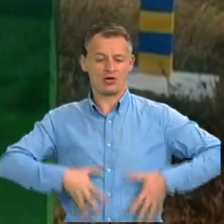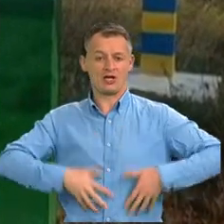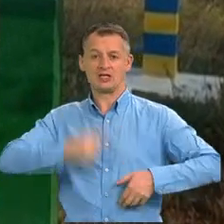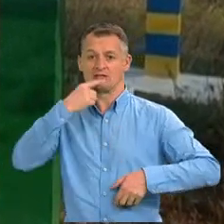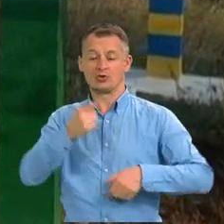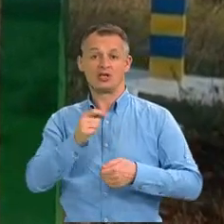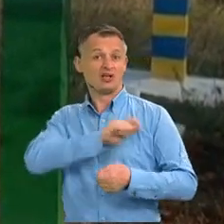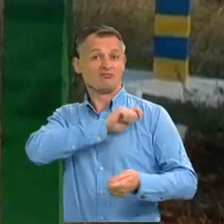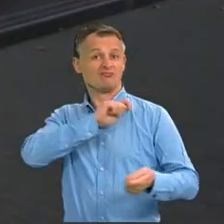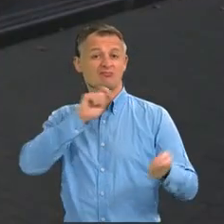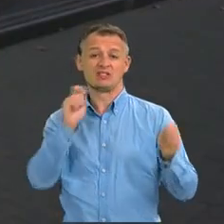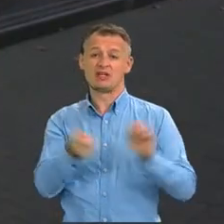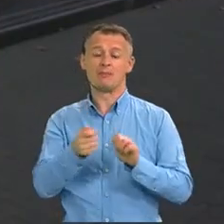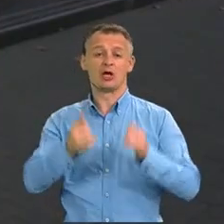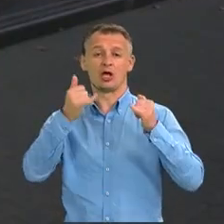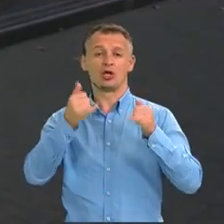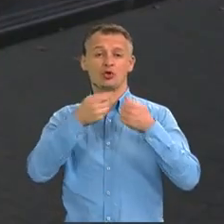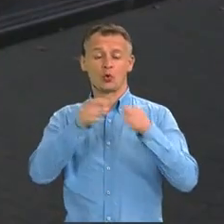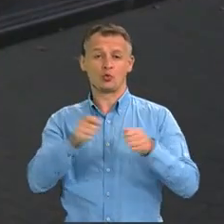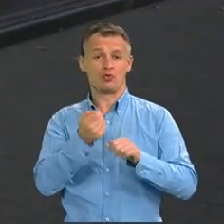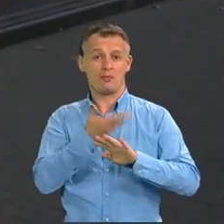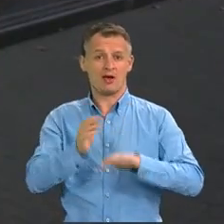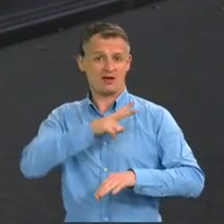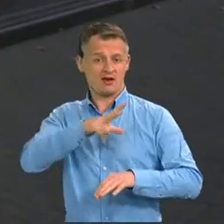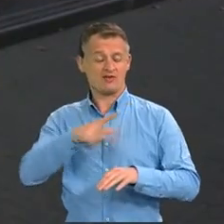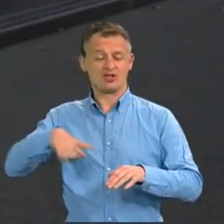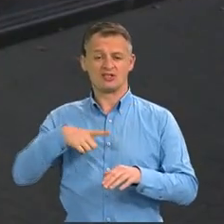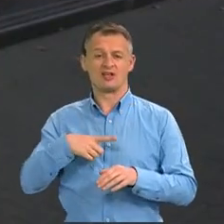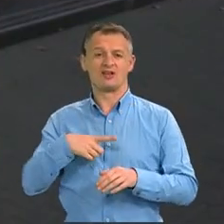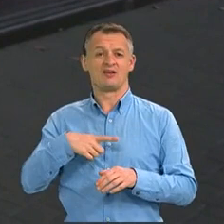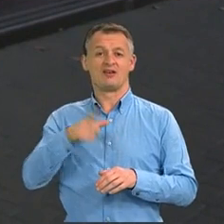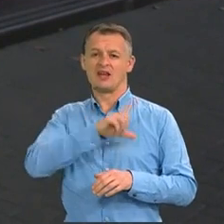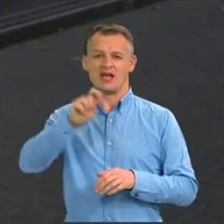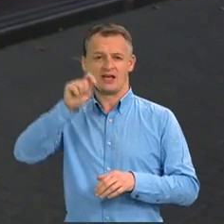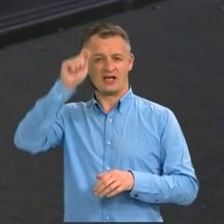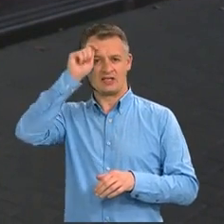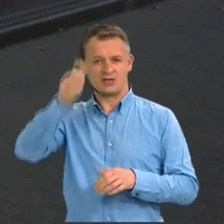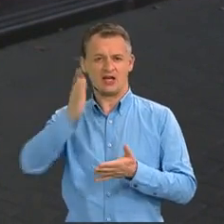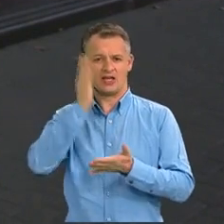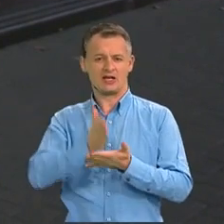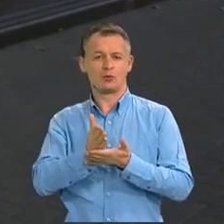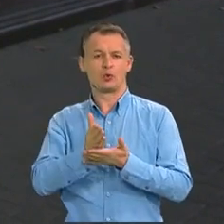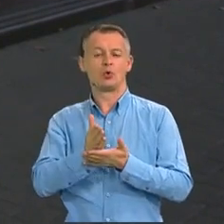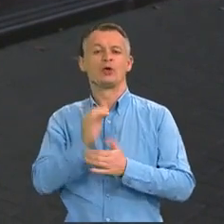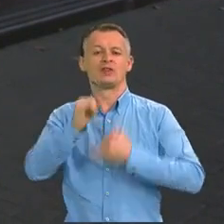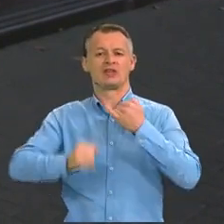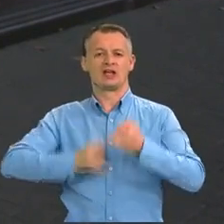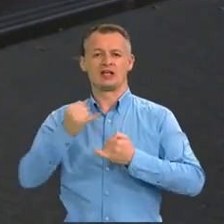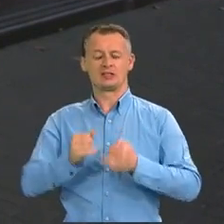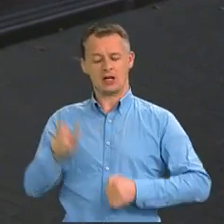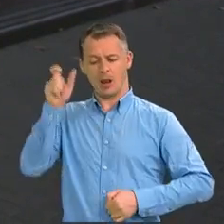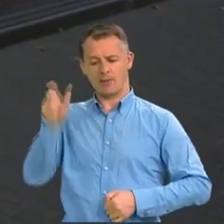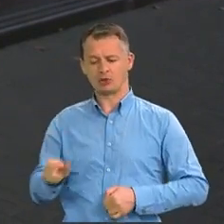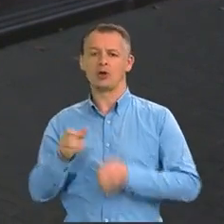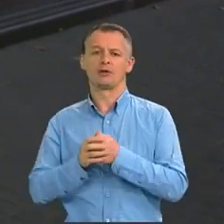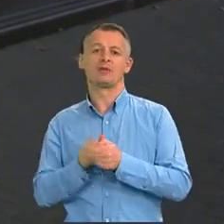a situației și reprezintă o încălcare flagrantă a dreptului internațional umanitar. Acestea au fost